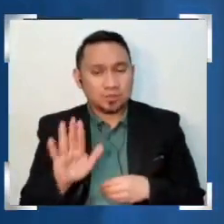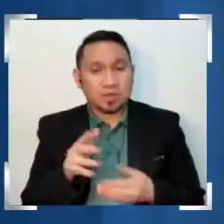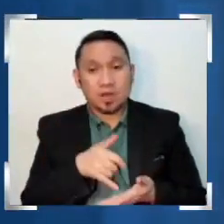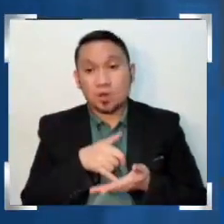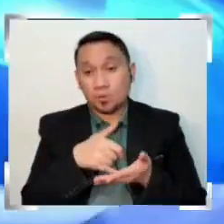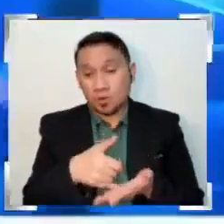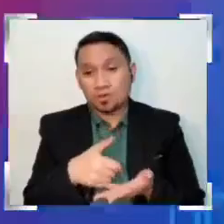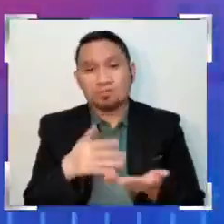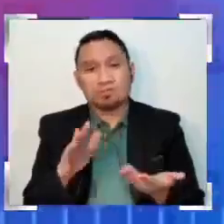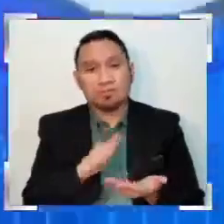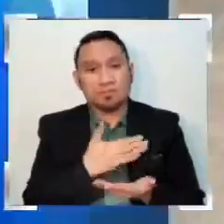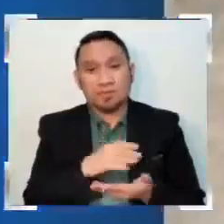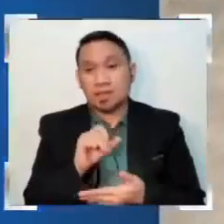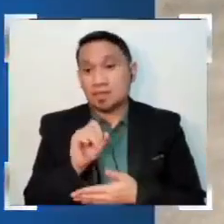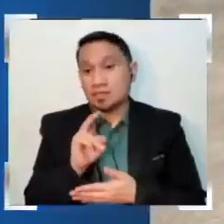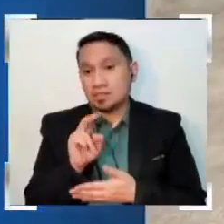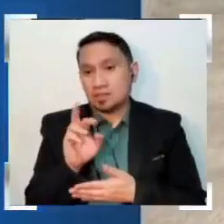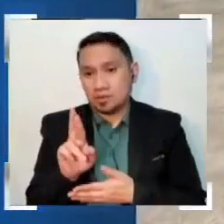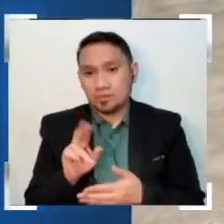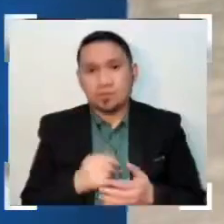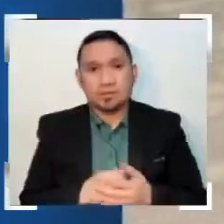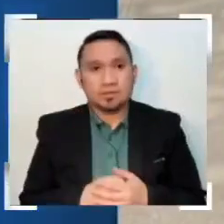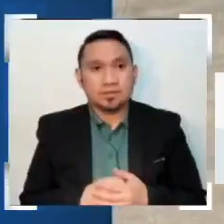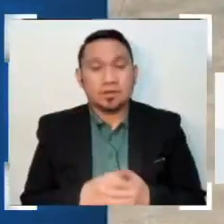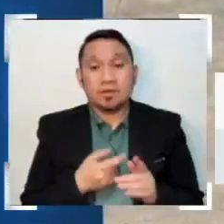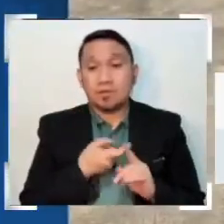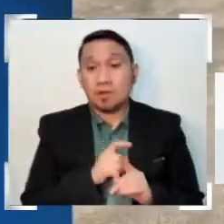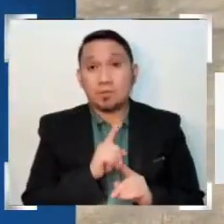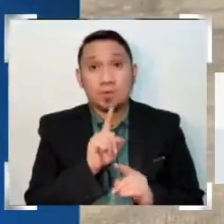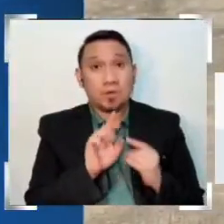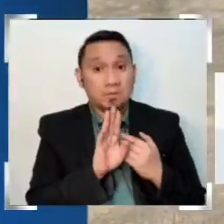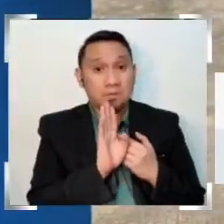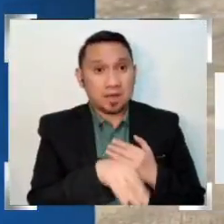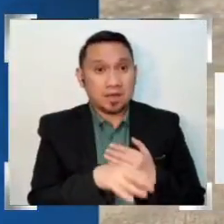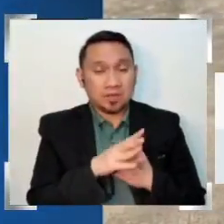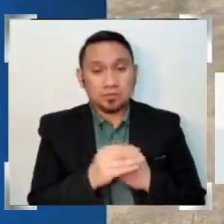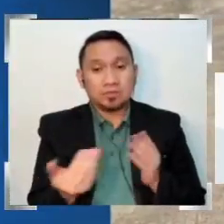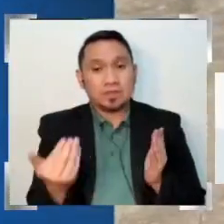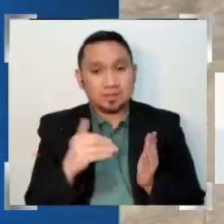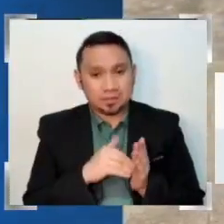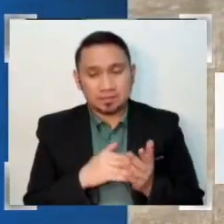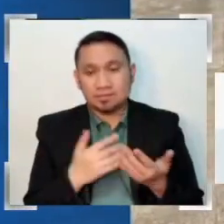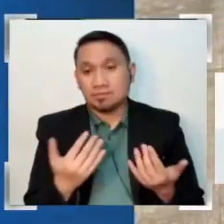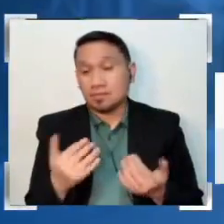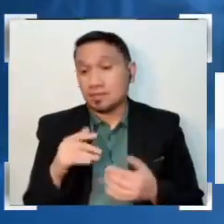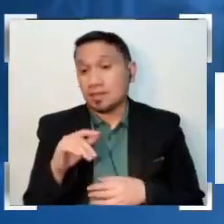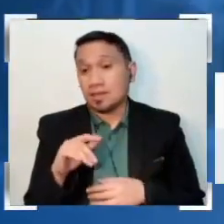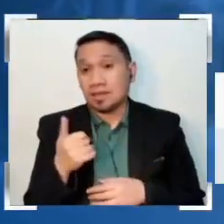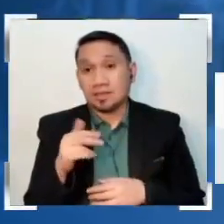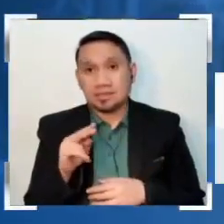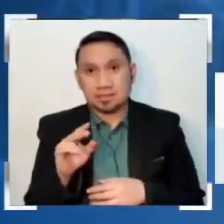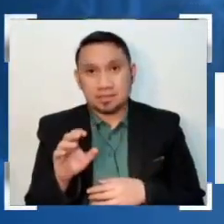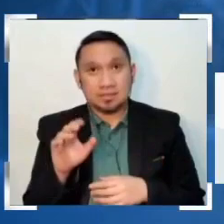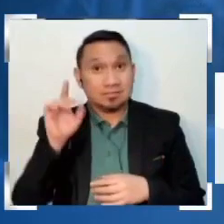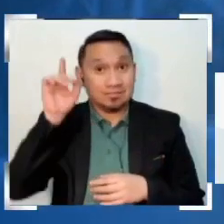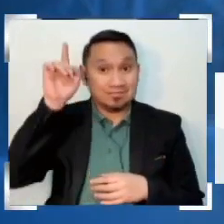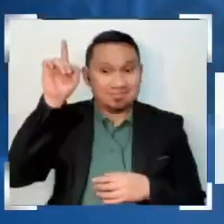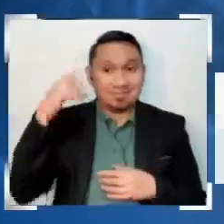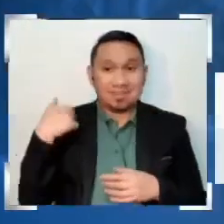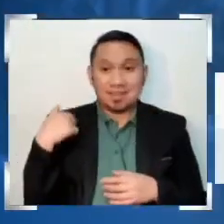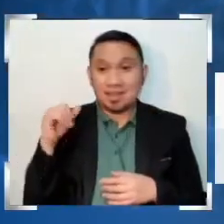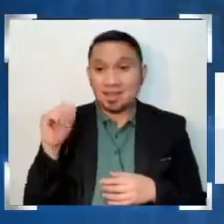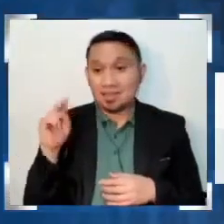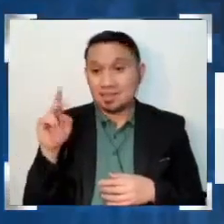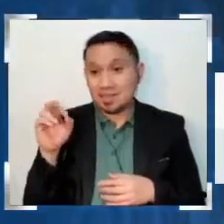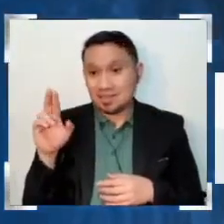na Sour. From one comeback to another, kinumpirma na ng agency ni Sandara Park na maglalabas siya ng bagong album